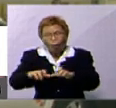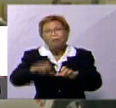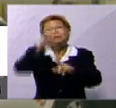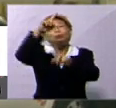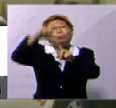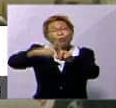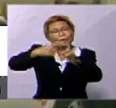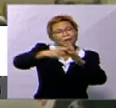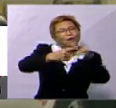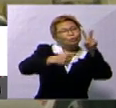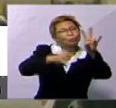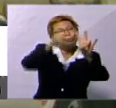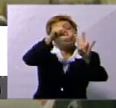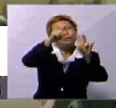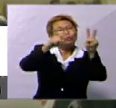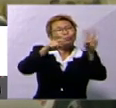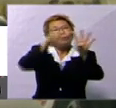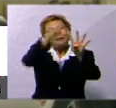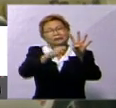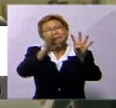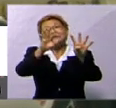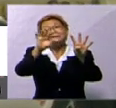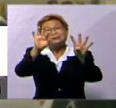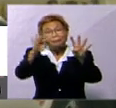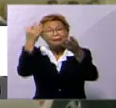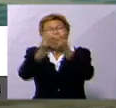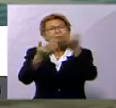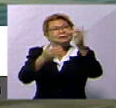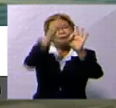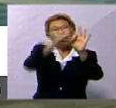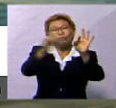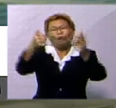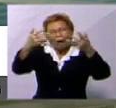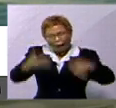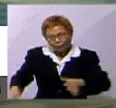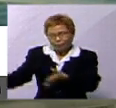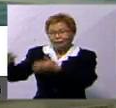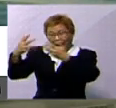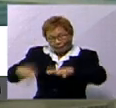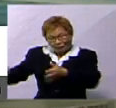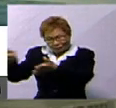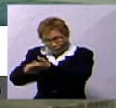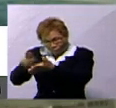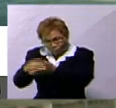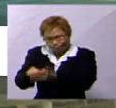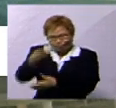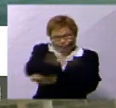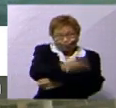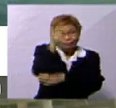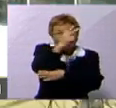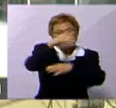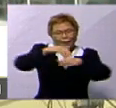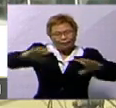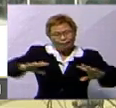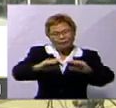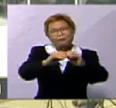sebulan bermula 24 September sehingga 19 Oktober ini sebelum hasil laporan diserahkan kepada kerajaan untuk dibentangkan pada